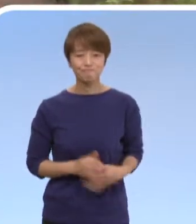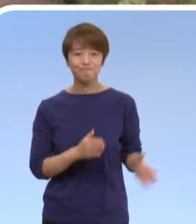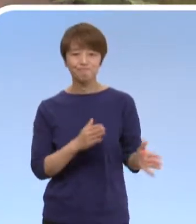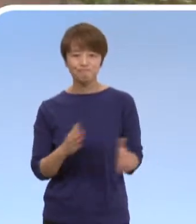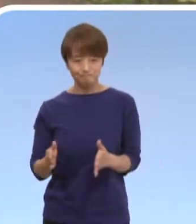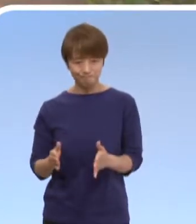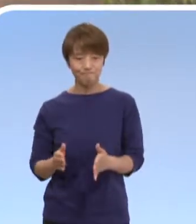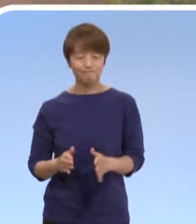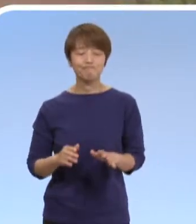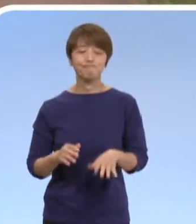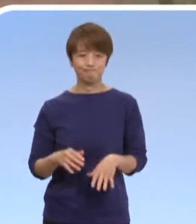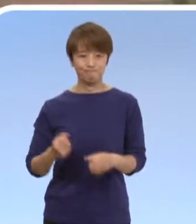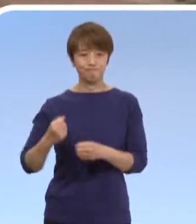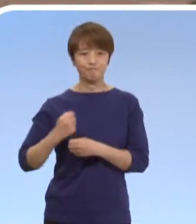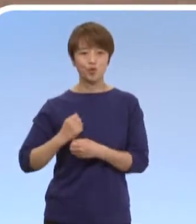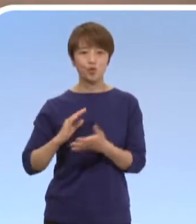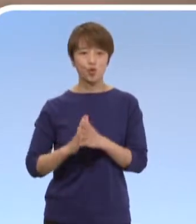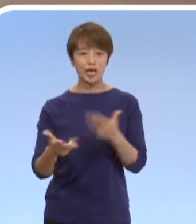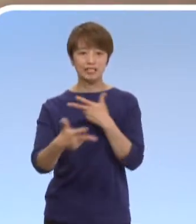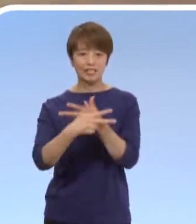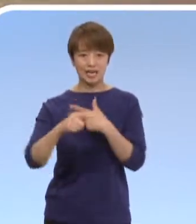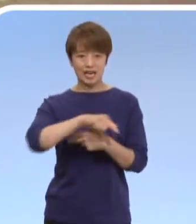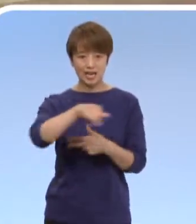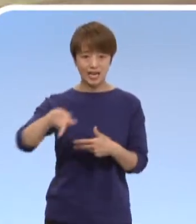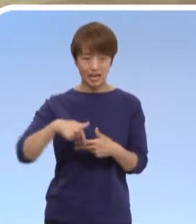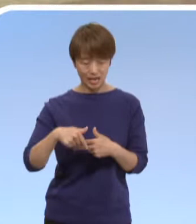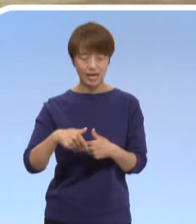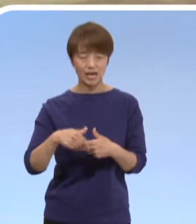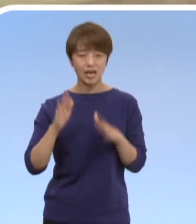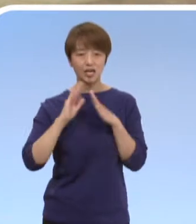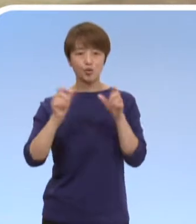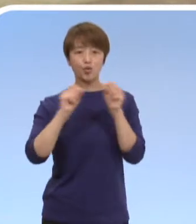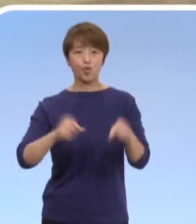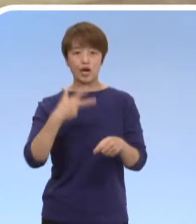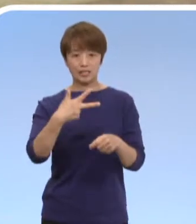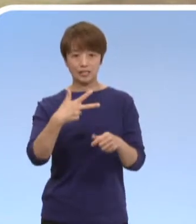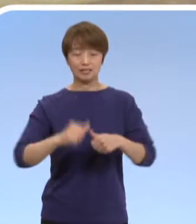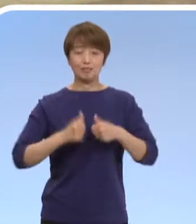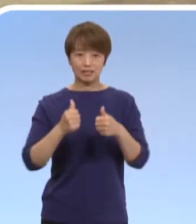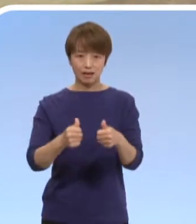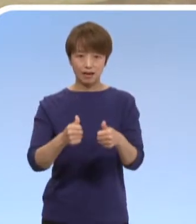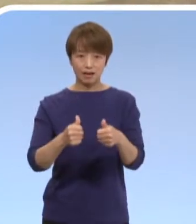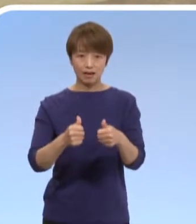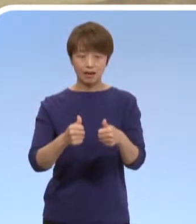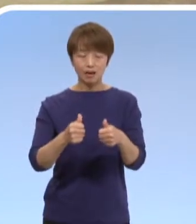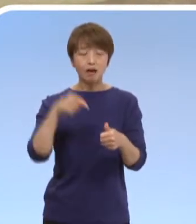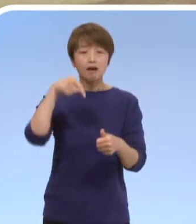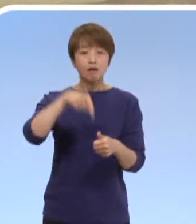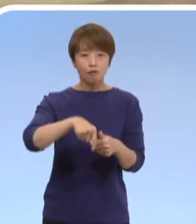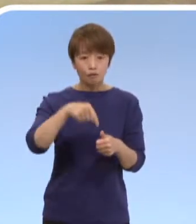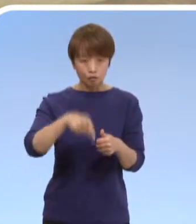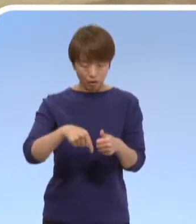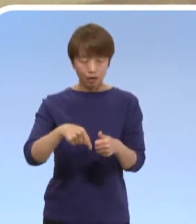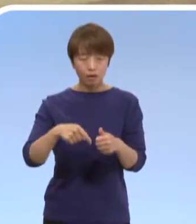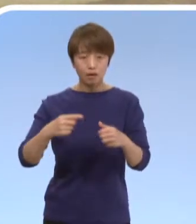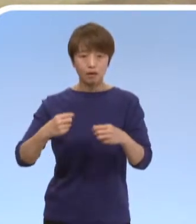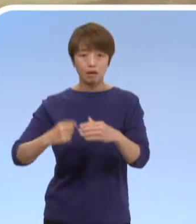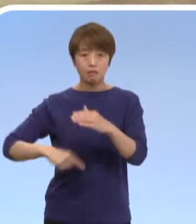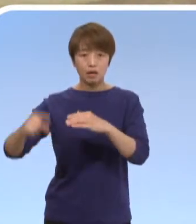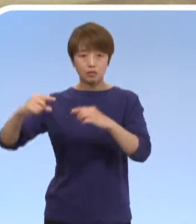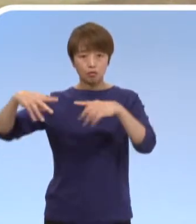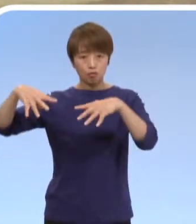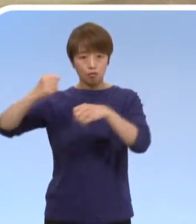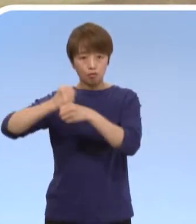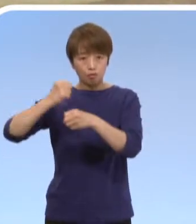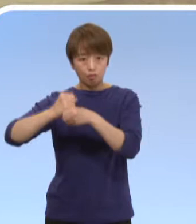さて淡路島から一気に兵庫県を北上しまして豊岡市にやってきました。この田島地域に太陽